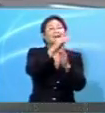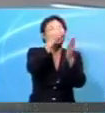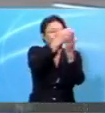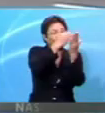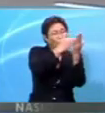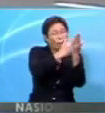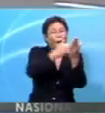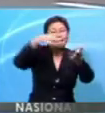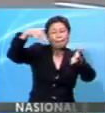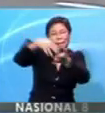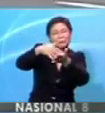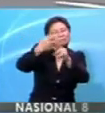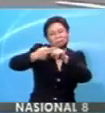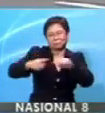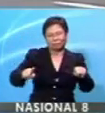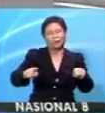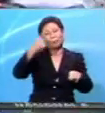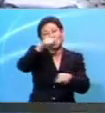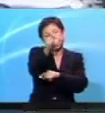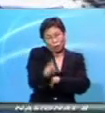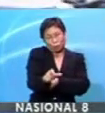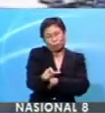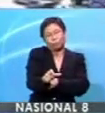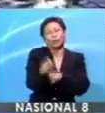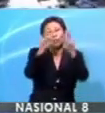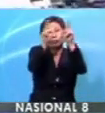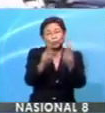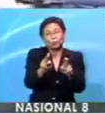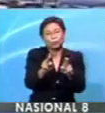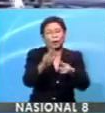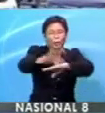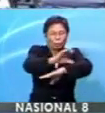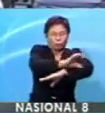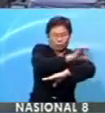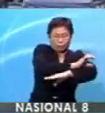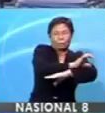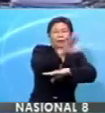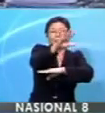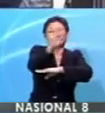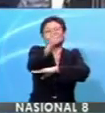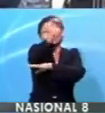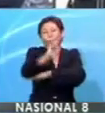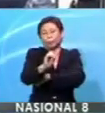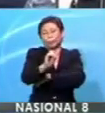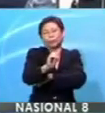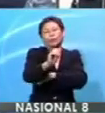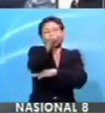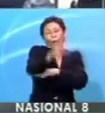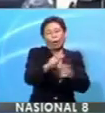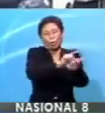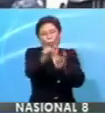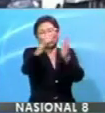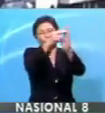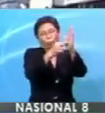ujian berkenaan adalah berbeza bagi individu yang menduduki ujian berkomputer 57% calon lulus ujian